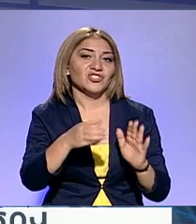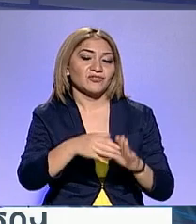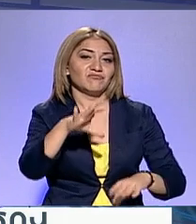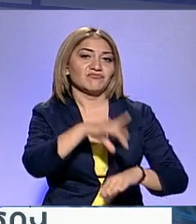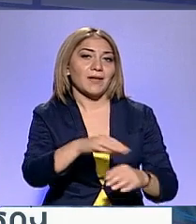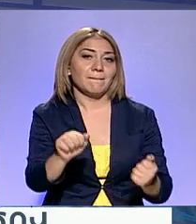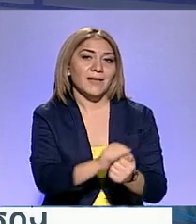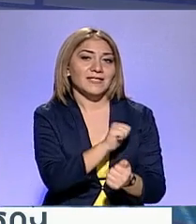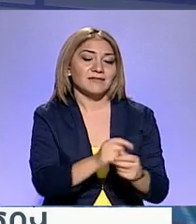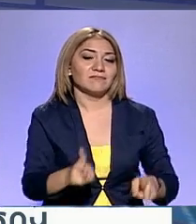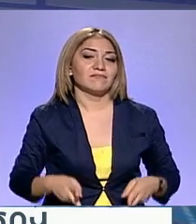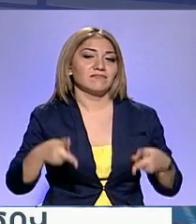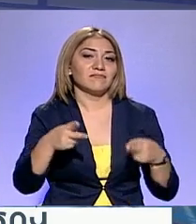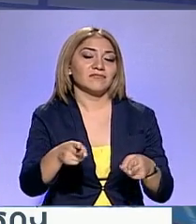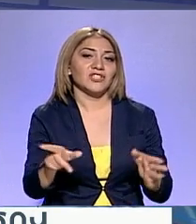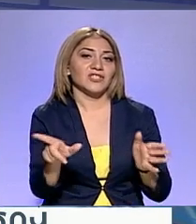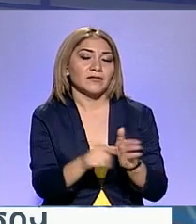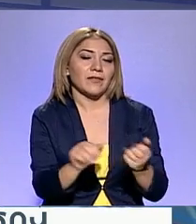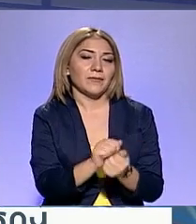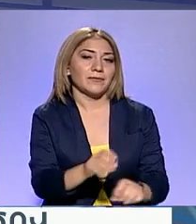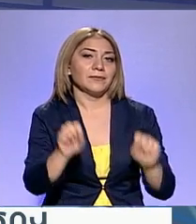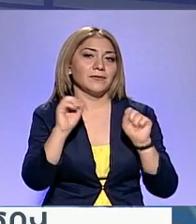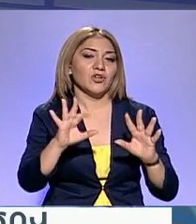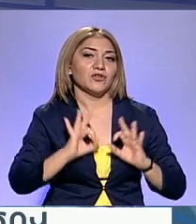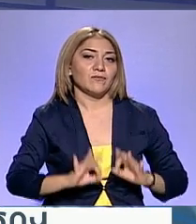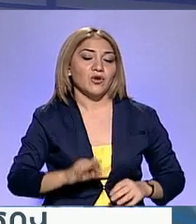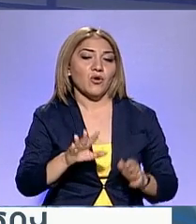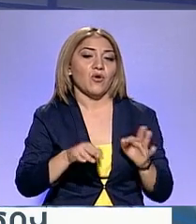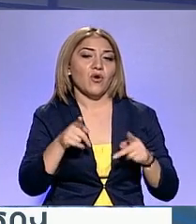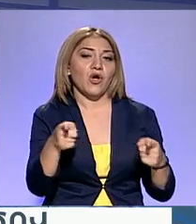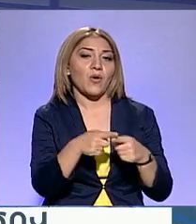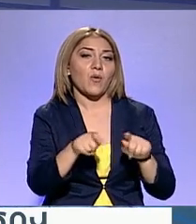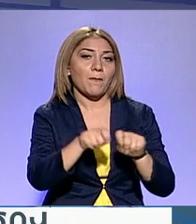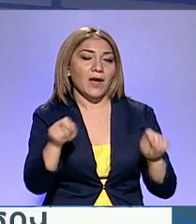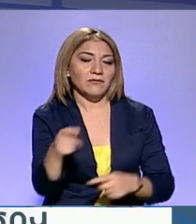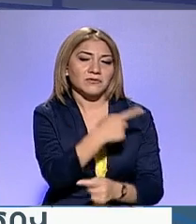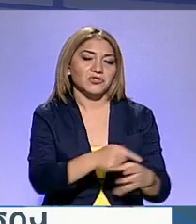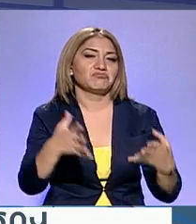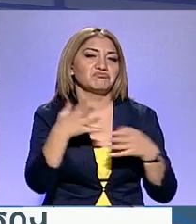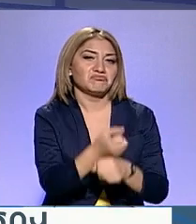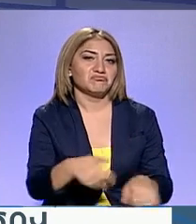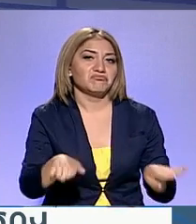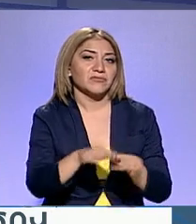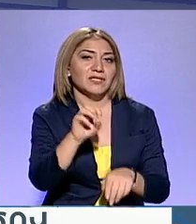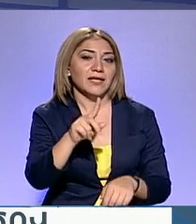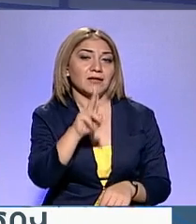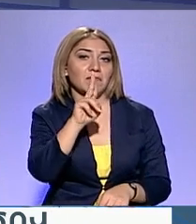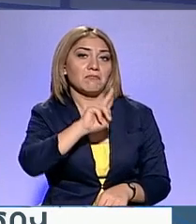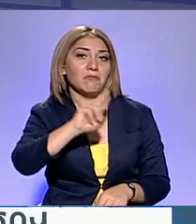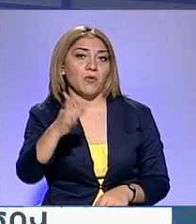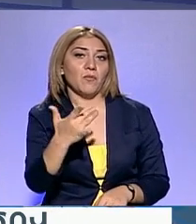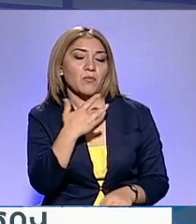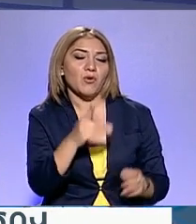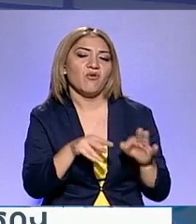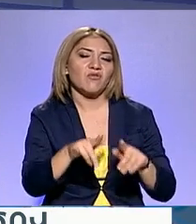մասին հաղորդմանը եւ հանձնել դատախազություն։ Գործը հարուցվելուց կարճ ժամանակ անց կարճվեց։ Ելքի բողոքարկումից հետո գործի քննությունը վերսկսվել